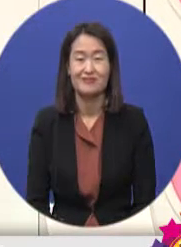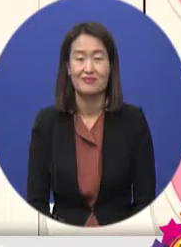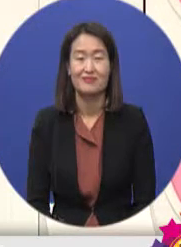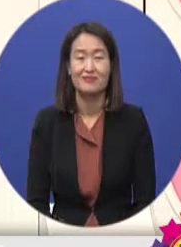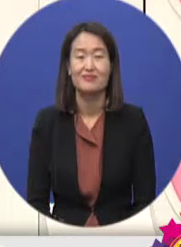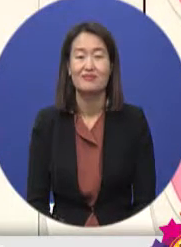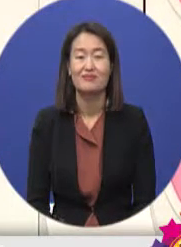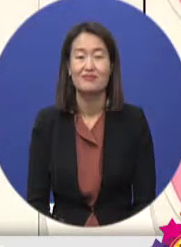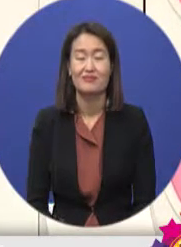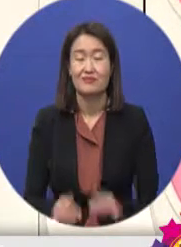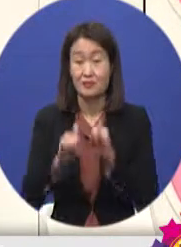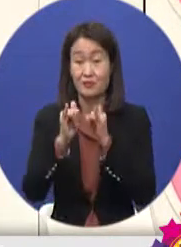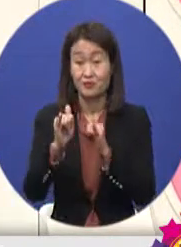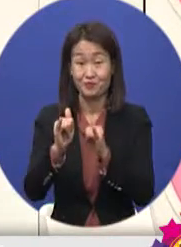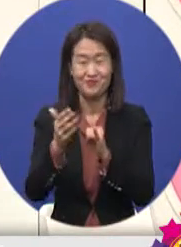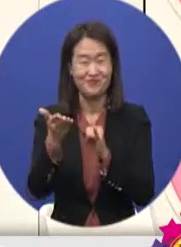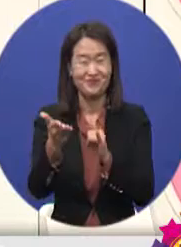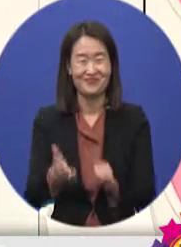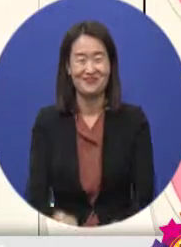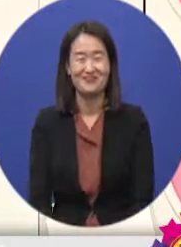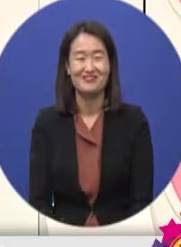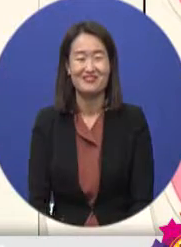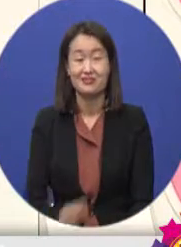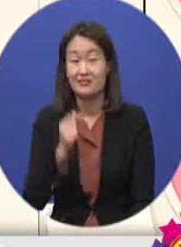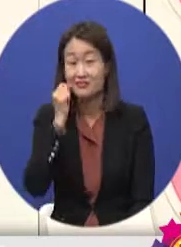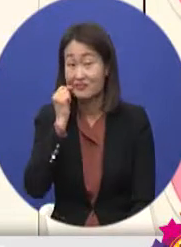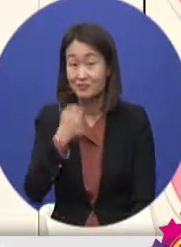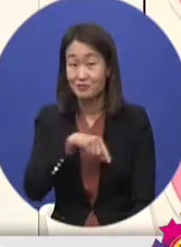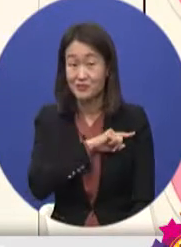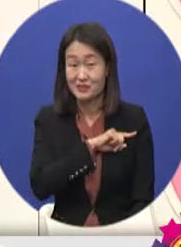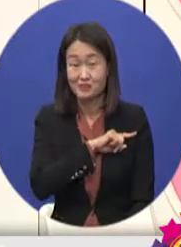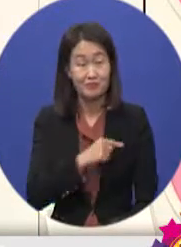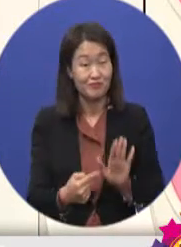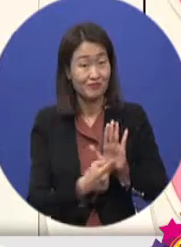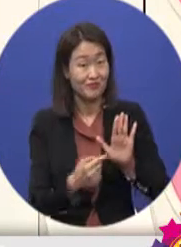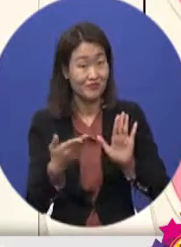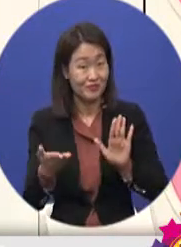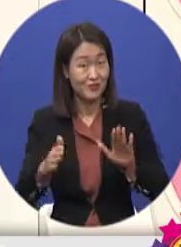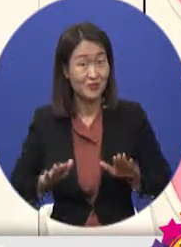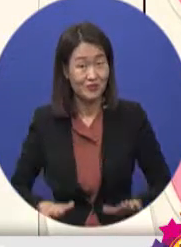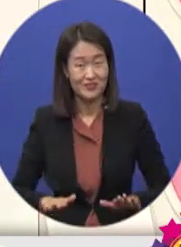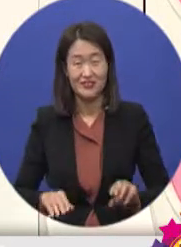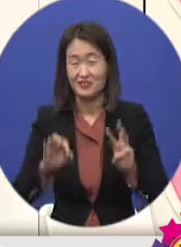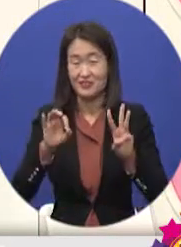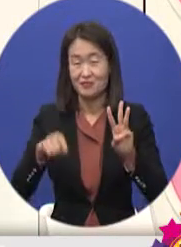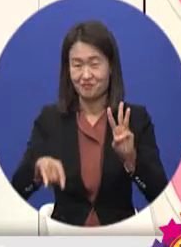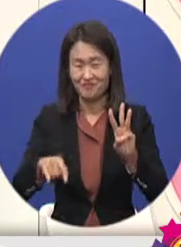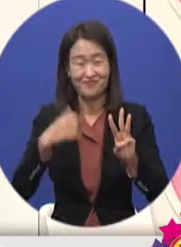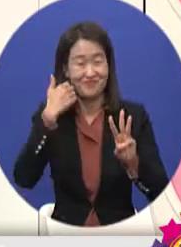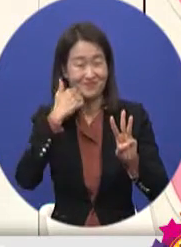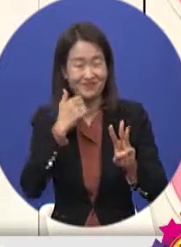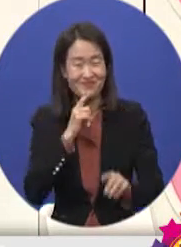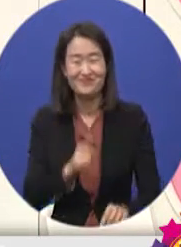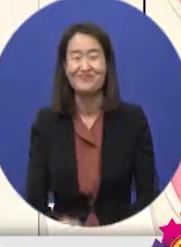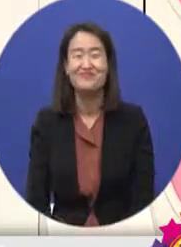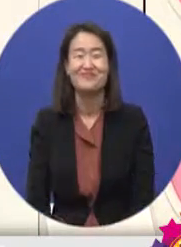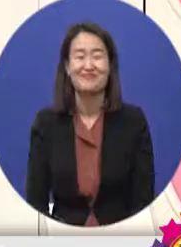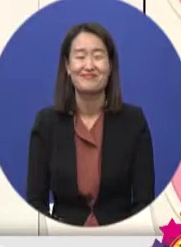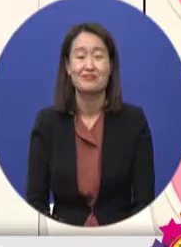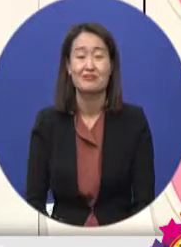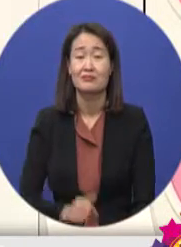아, 시상을 하겠습니다. 인기상부터 발표를 하죠. 오늘의 인기상 누구실까요?